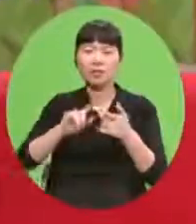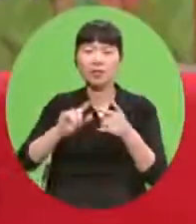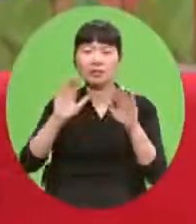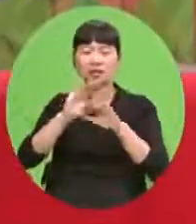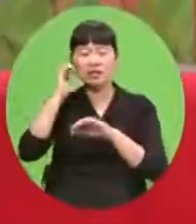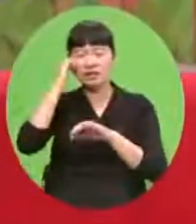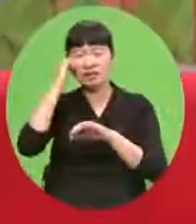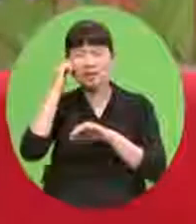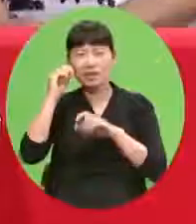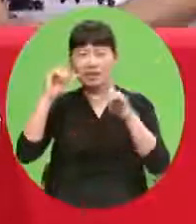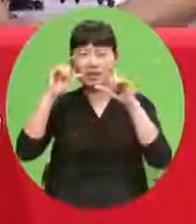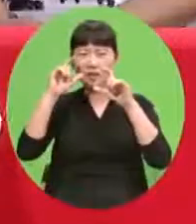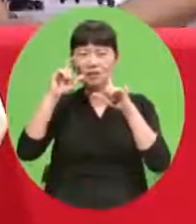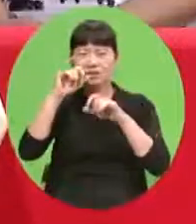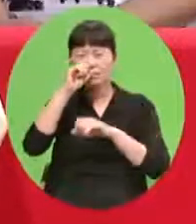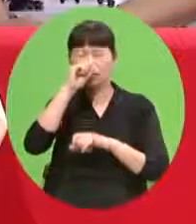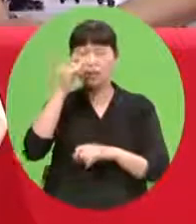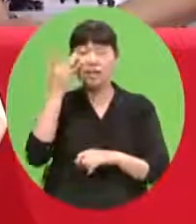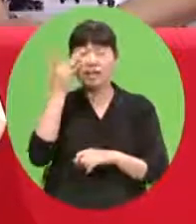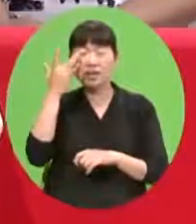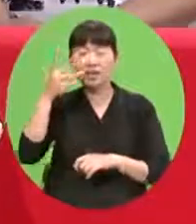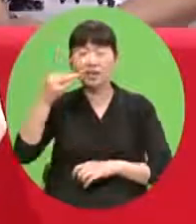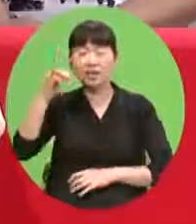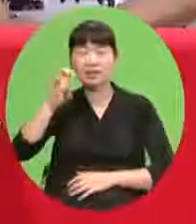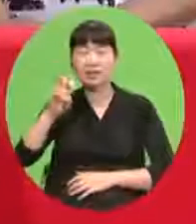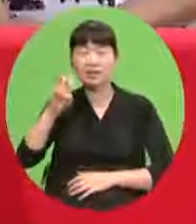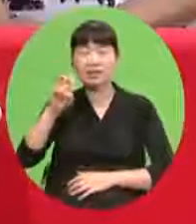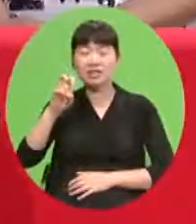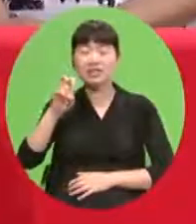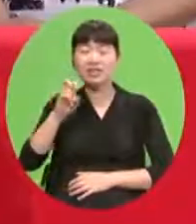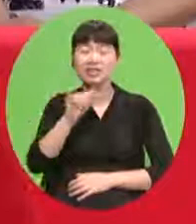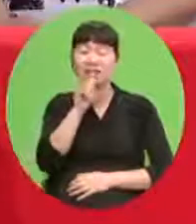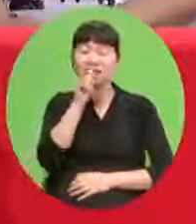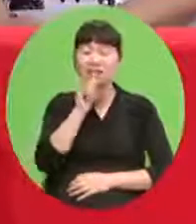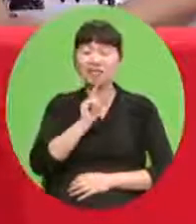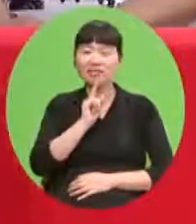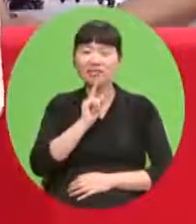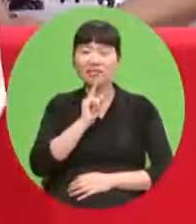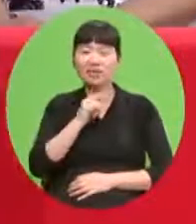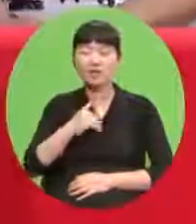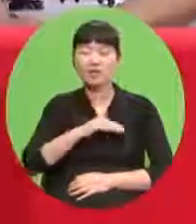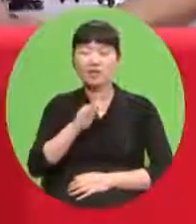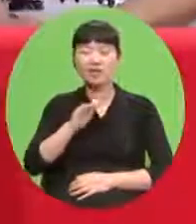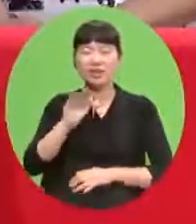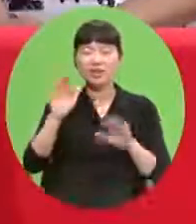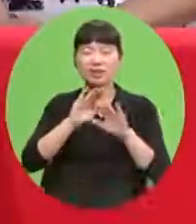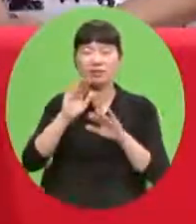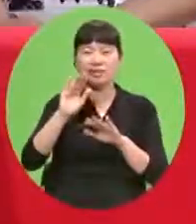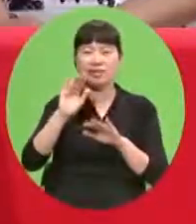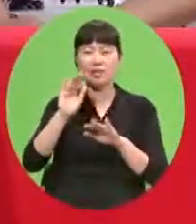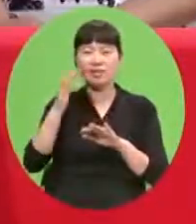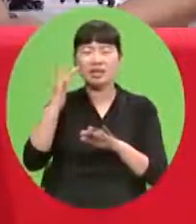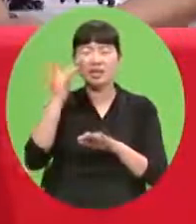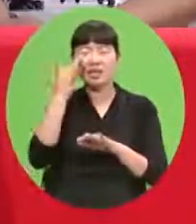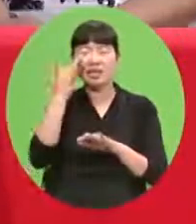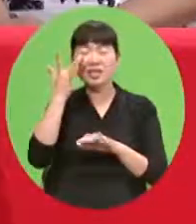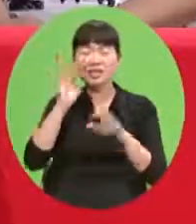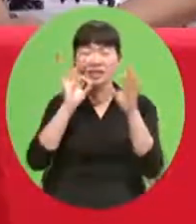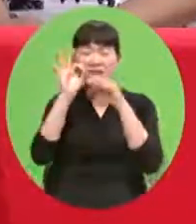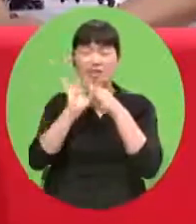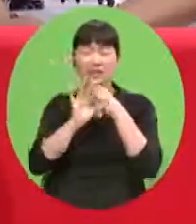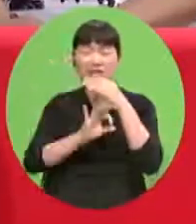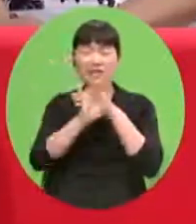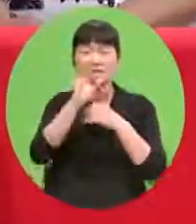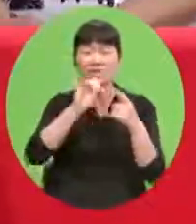잘 때 끼면은 그 좋다는 렌즈 있잖아요. 그게 드림 렌즈요. 네. 우리가 밤에 렌즈를 잘못 끼고 자면은 이게